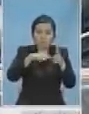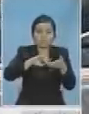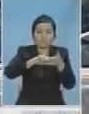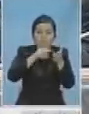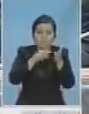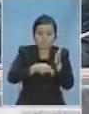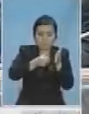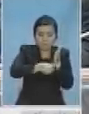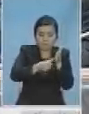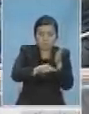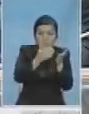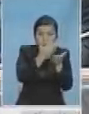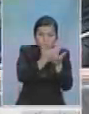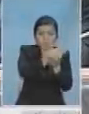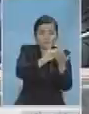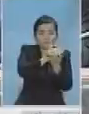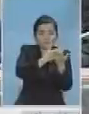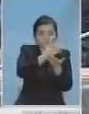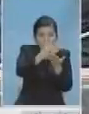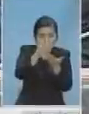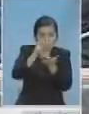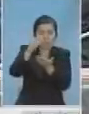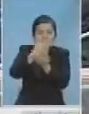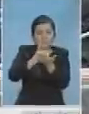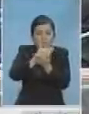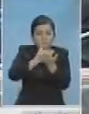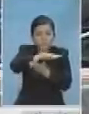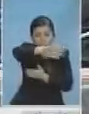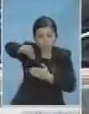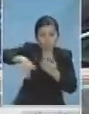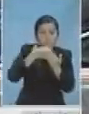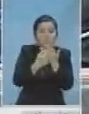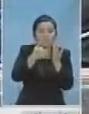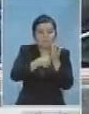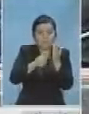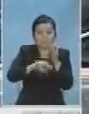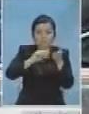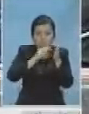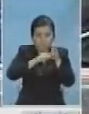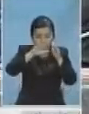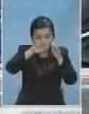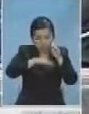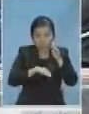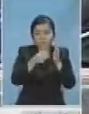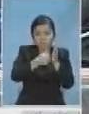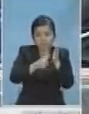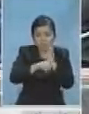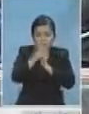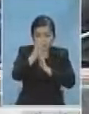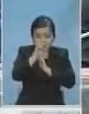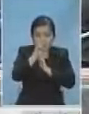งเดียวของภาษีนิติบุคคลทั้งหมดเพราะฉะนั้นความหมายก็คือว่าการที่เราลดภาษี 7% เนี่ยนะ